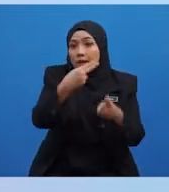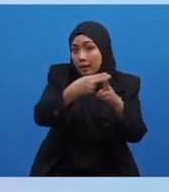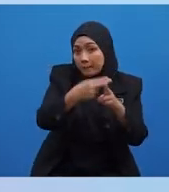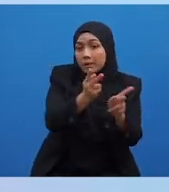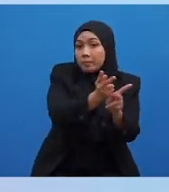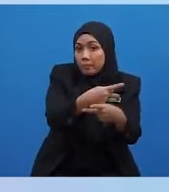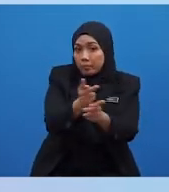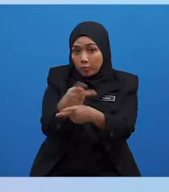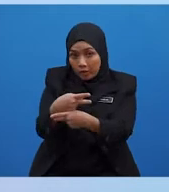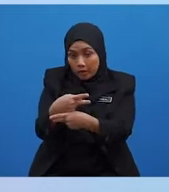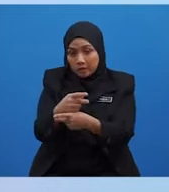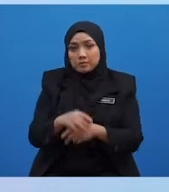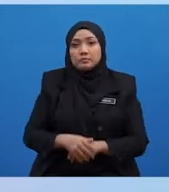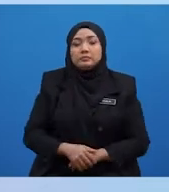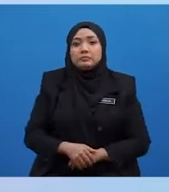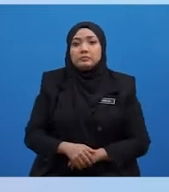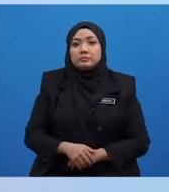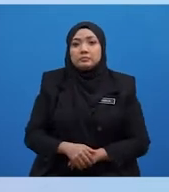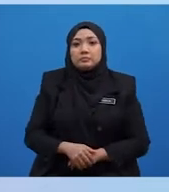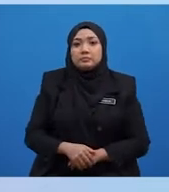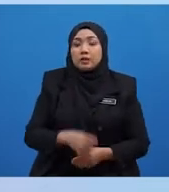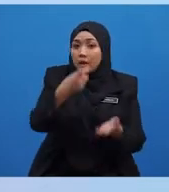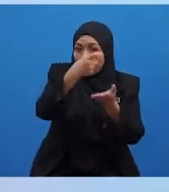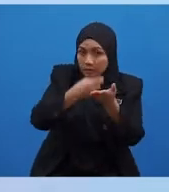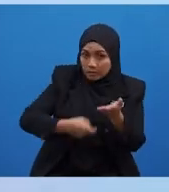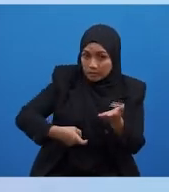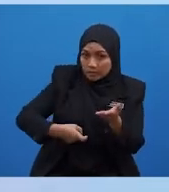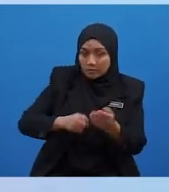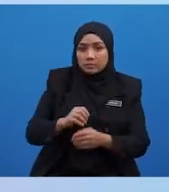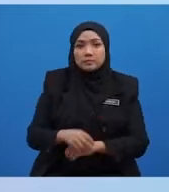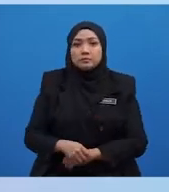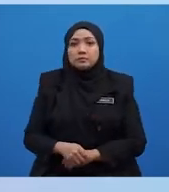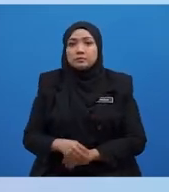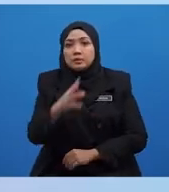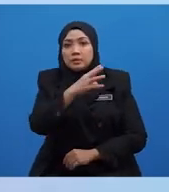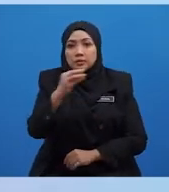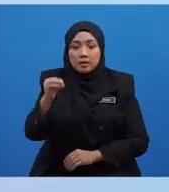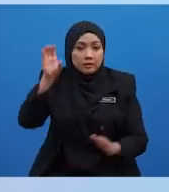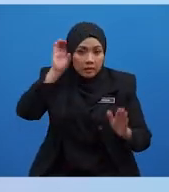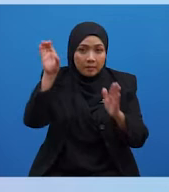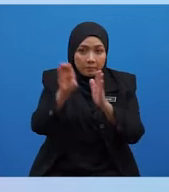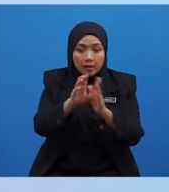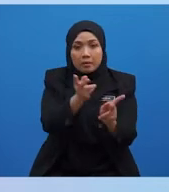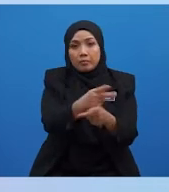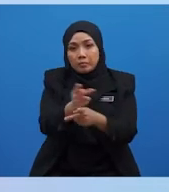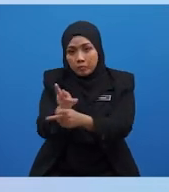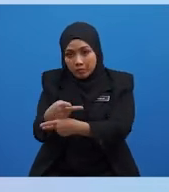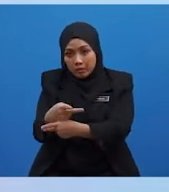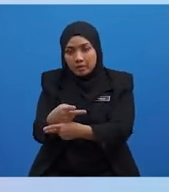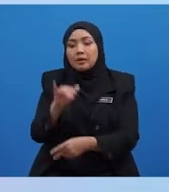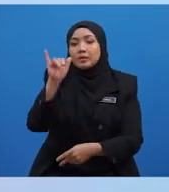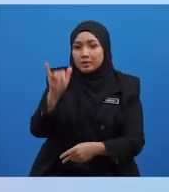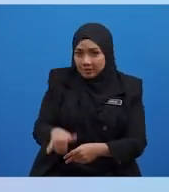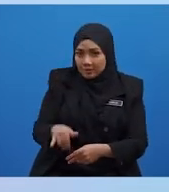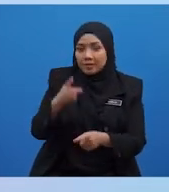Jom kita simak. Jualan langsung, periklanan,